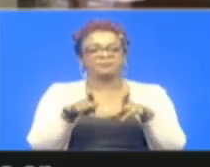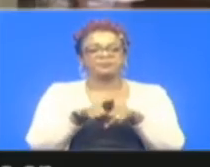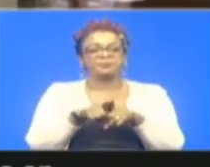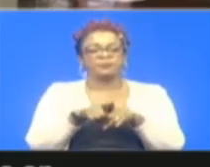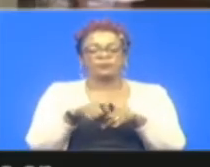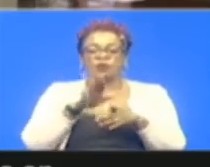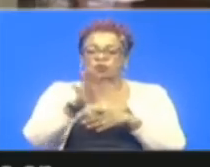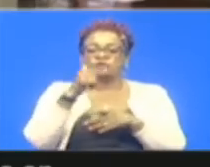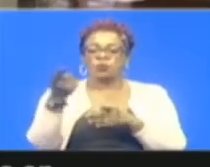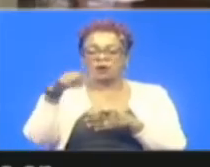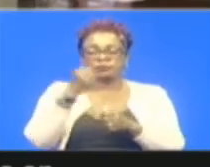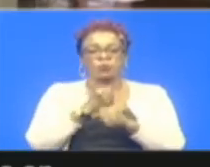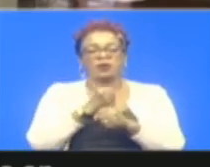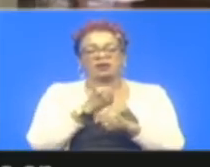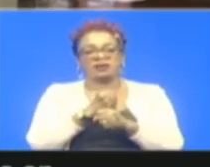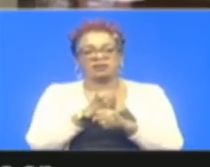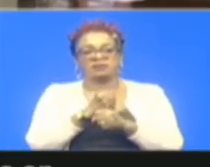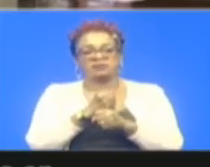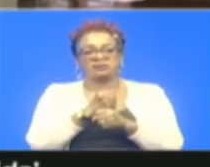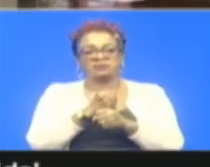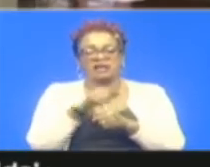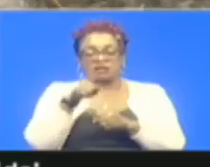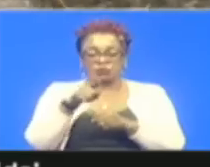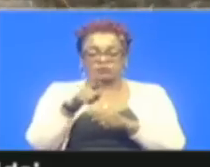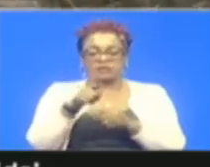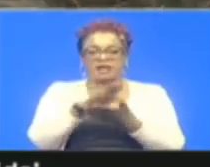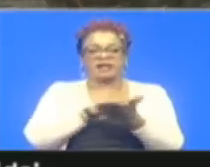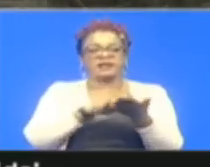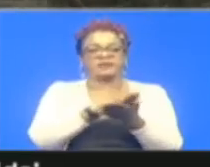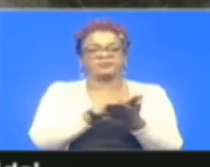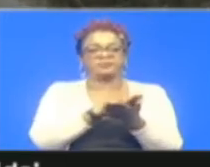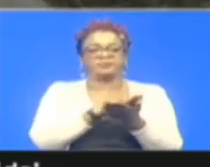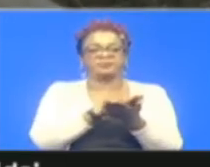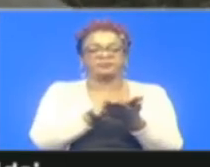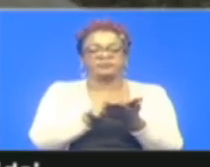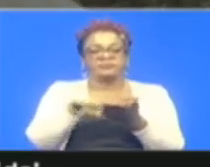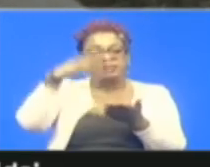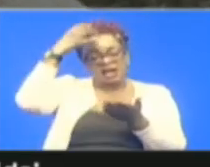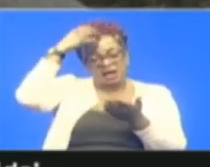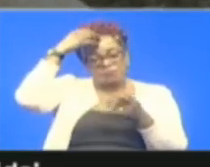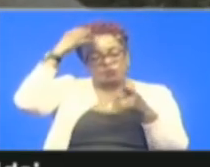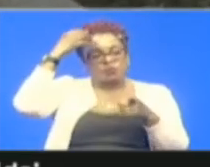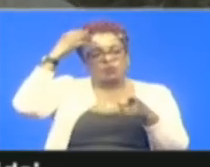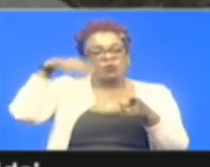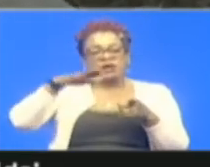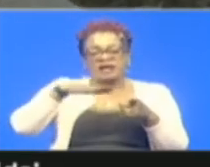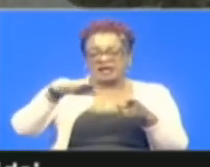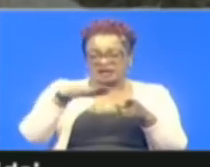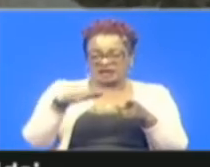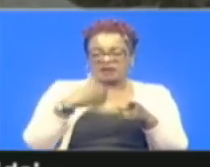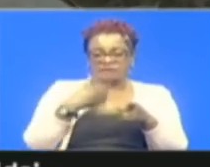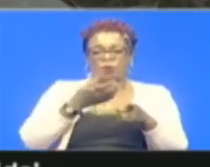to work in those related developments. Island ya Lamu ni sehemu ya chemchemi ya maji